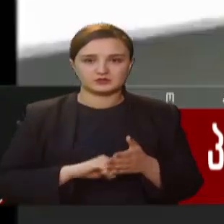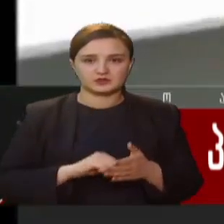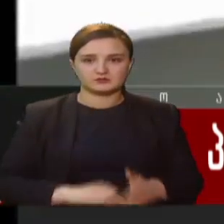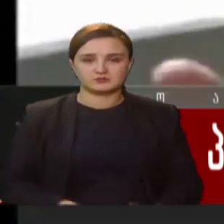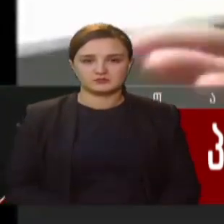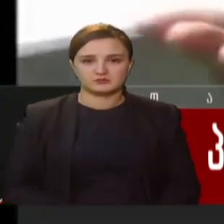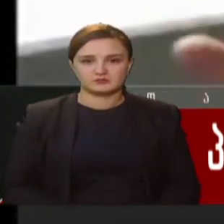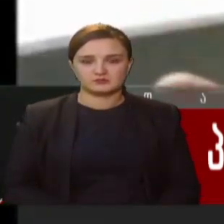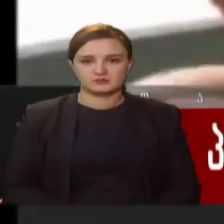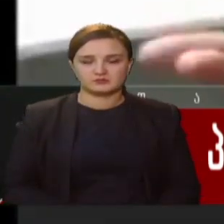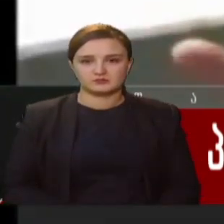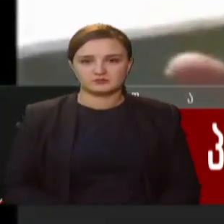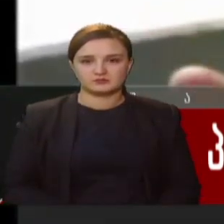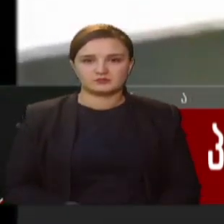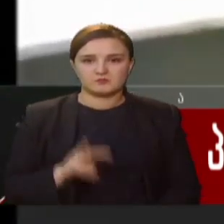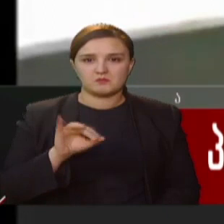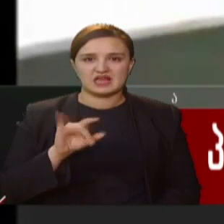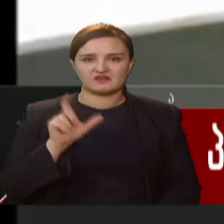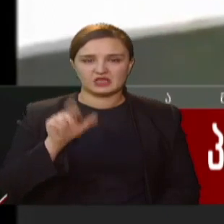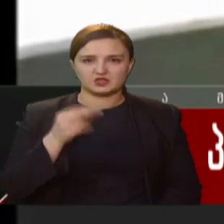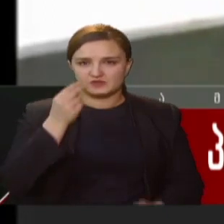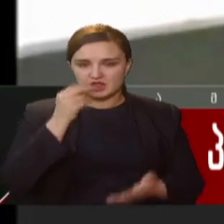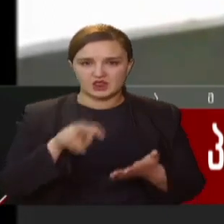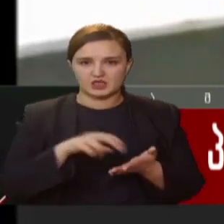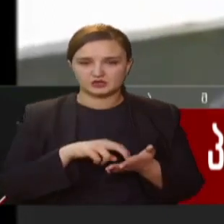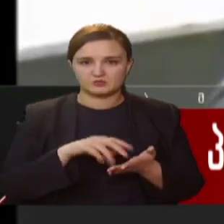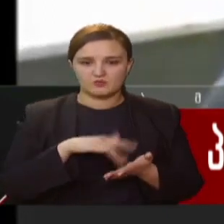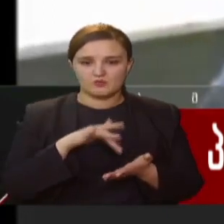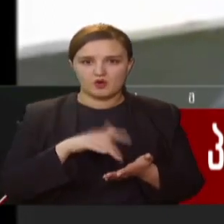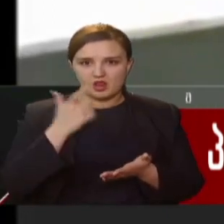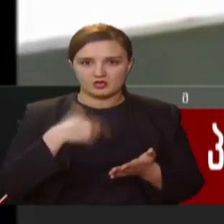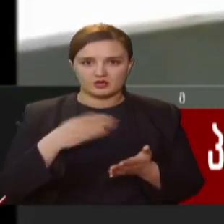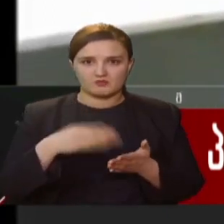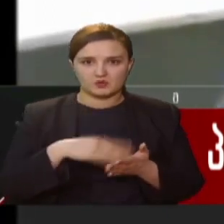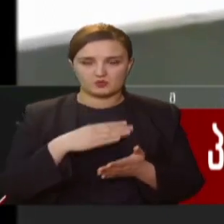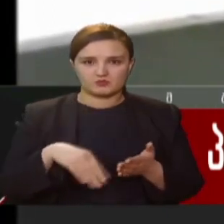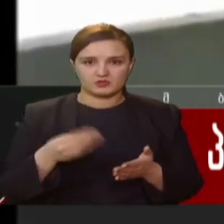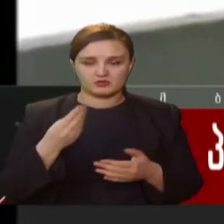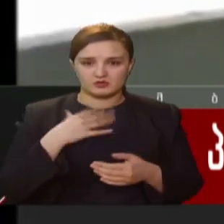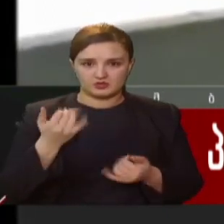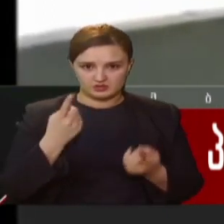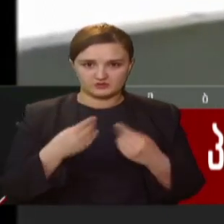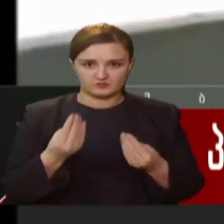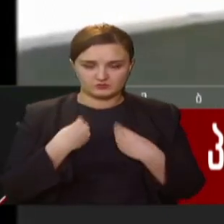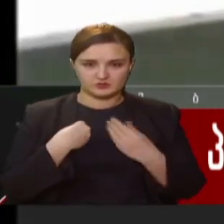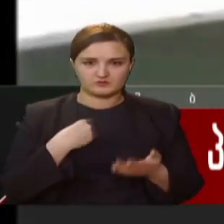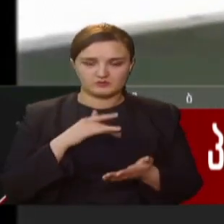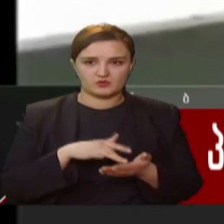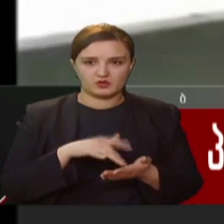მარგველაშვილი არის აბსოლუტური ლაჩარი, იმიტომ რომ ჯერ ჩაუმართო მოქალაქეობა და მეუბნები, აჰა, დაიმბრუნოს მოქალაქეობა.